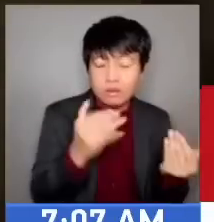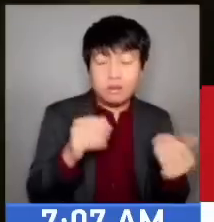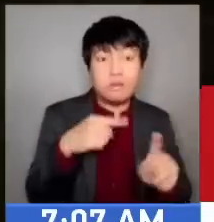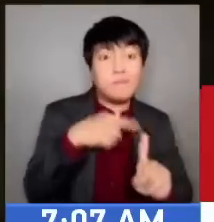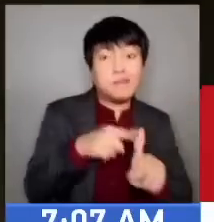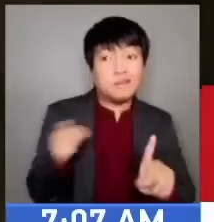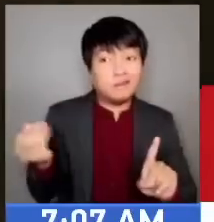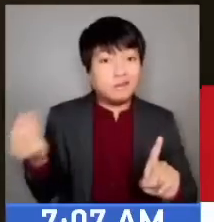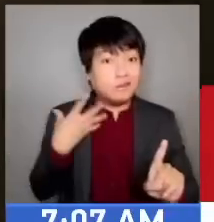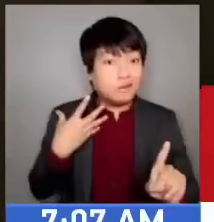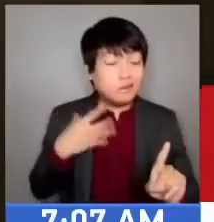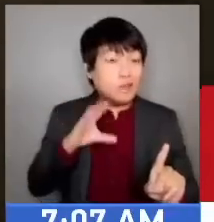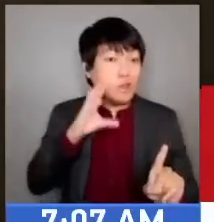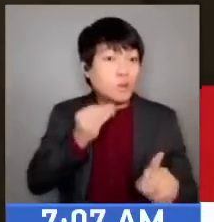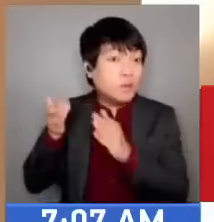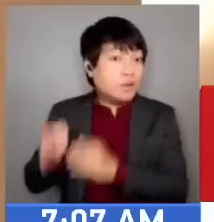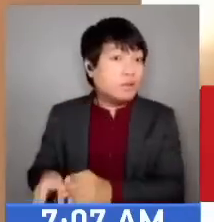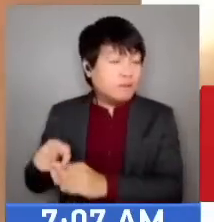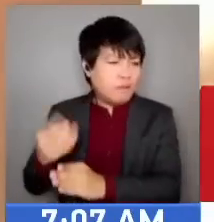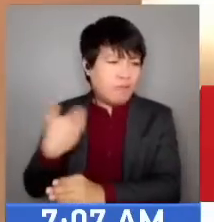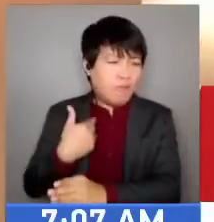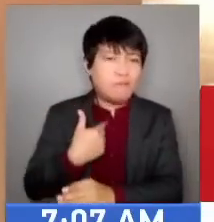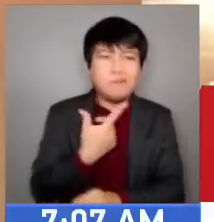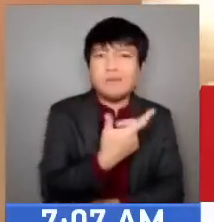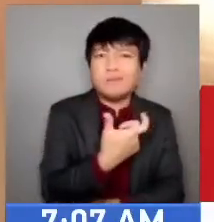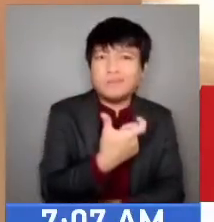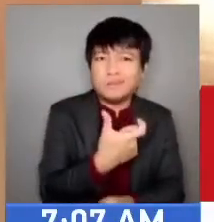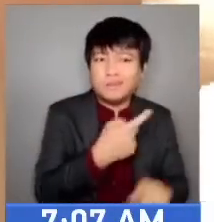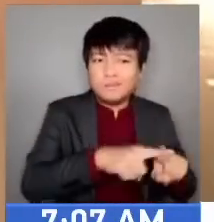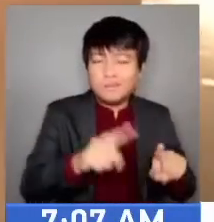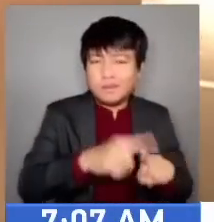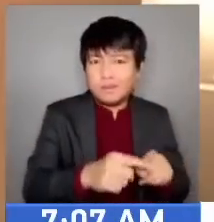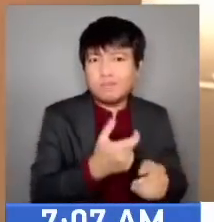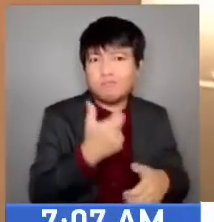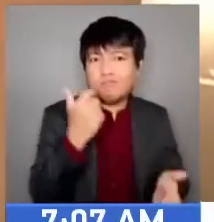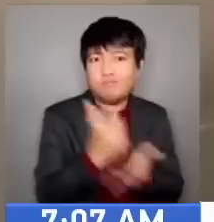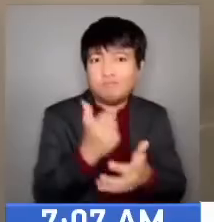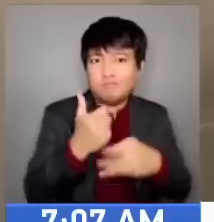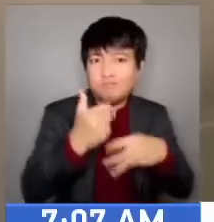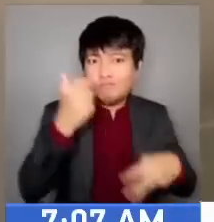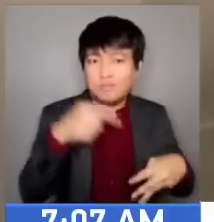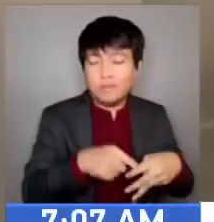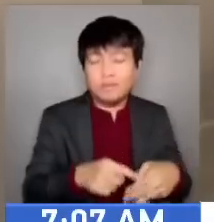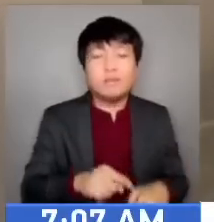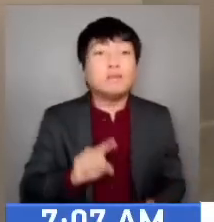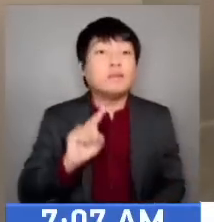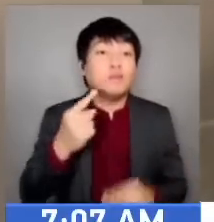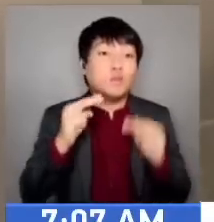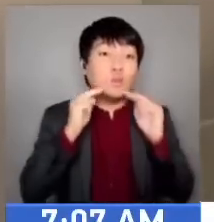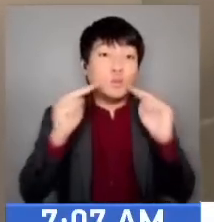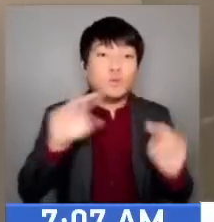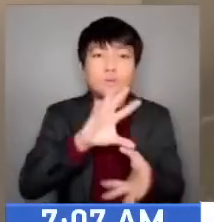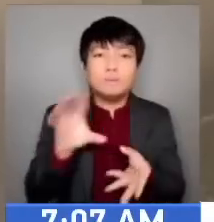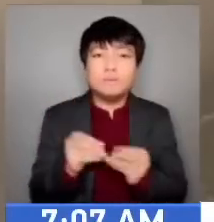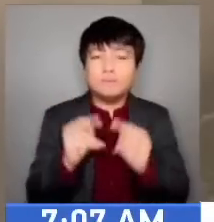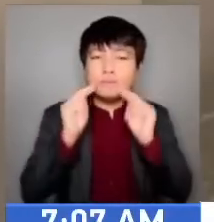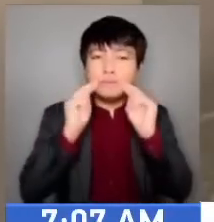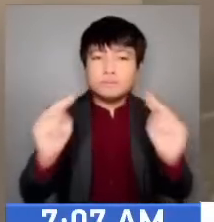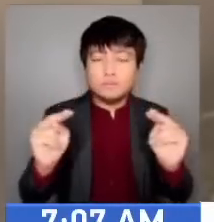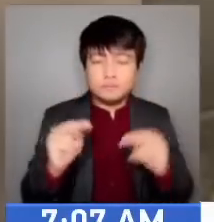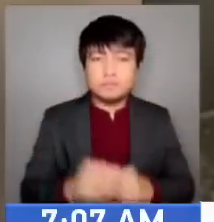ang huhukayin din ng mga otoridad. Ito ang unang balita. Lay Alves para sa GMA Integrated News.